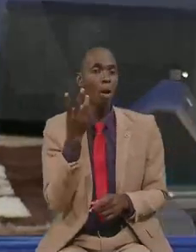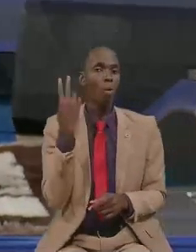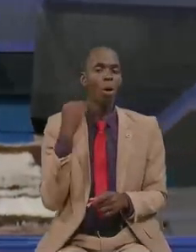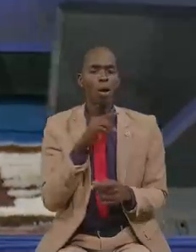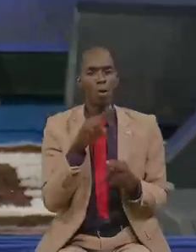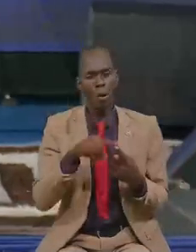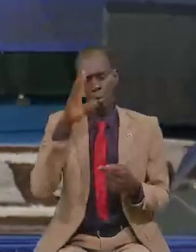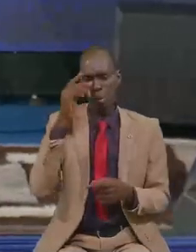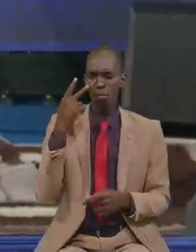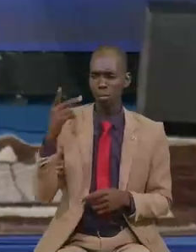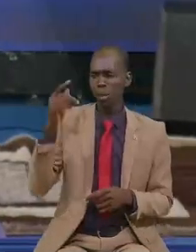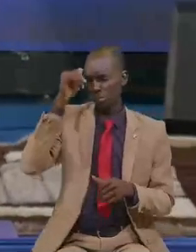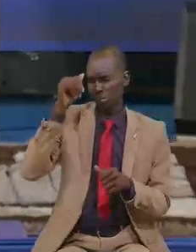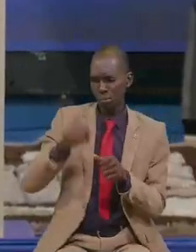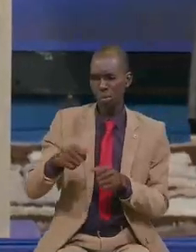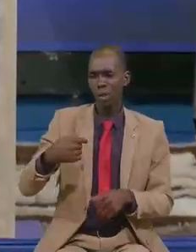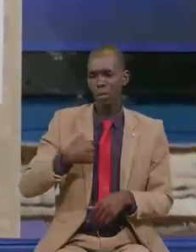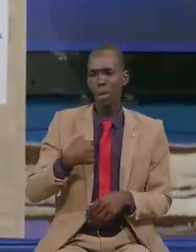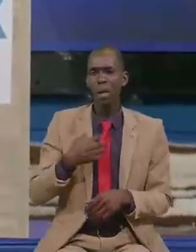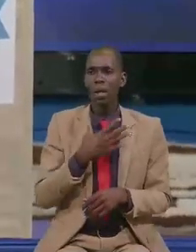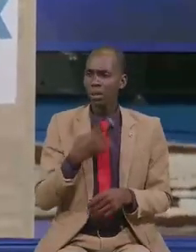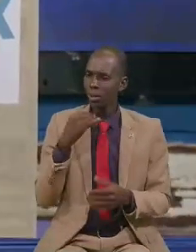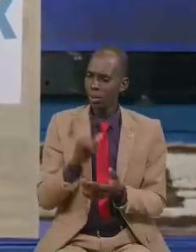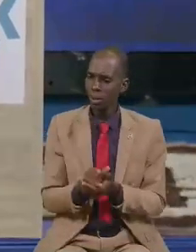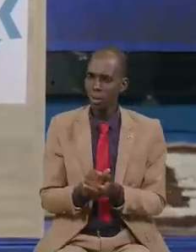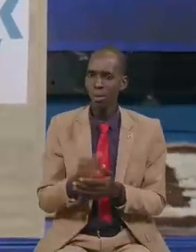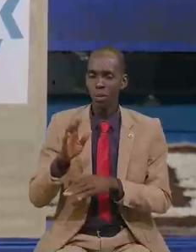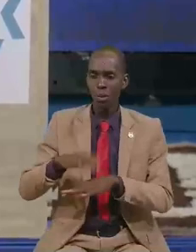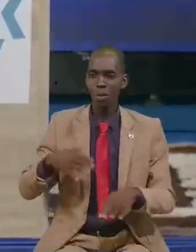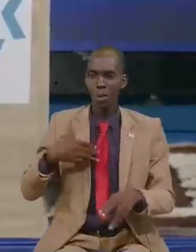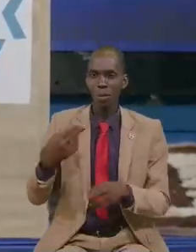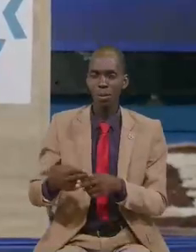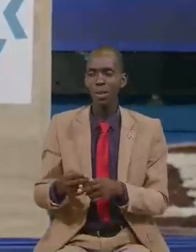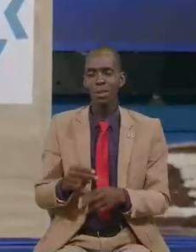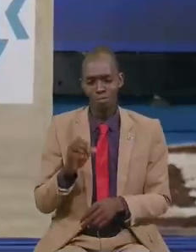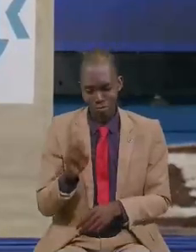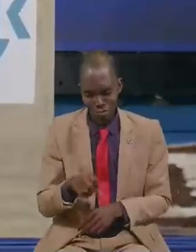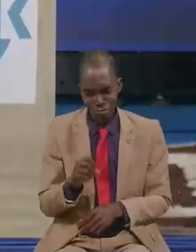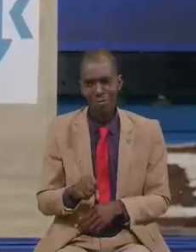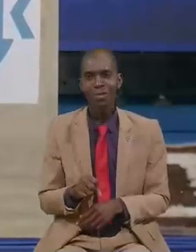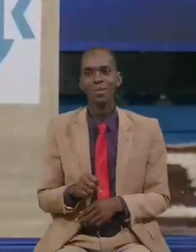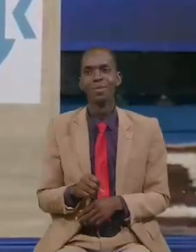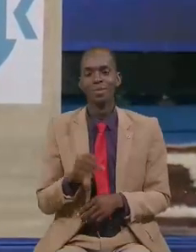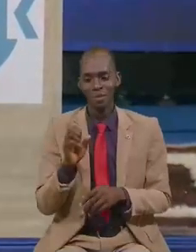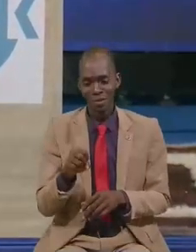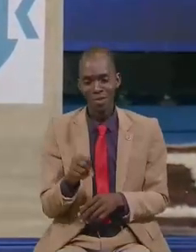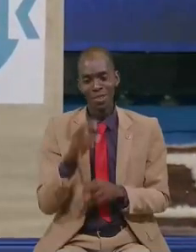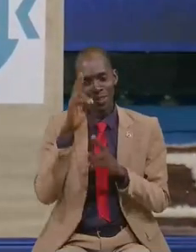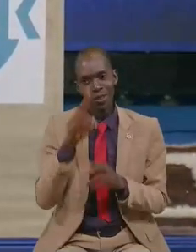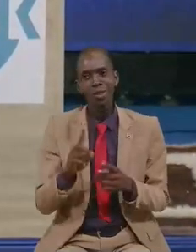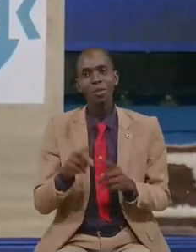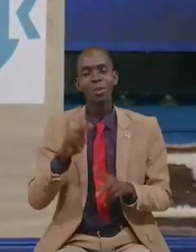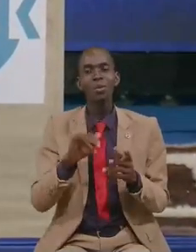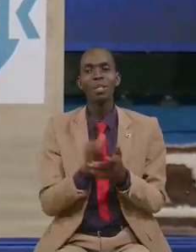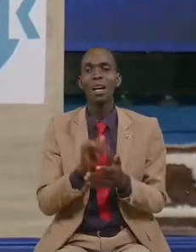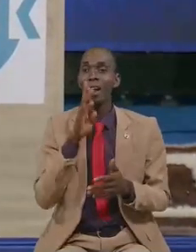vie m'a reconnu, il a dit. Il a mentionné mon nom. Il a dit oui, c'est moi. Je disais toujours oui à ceux qui sont plus âgés